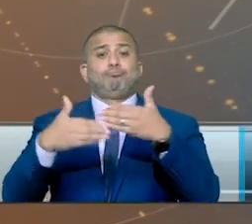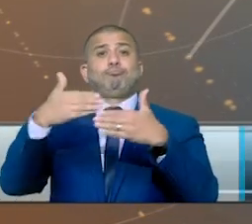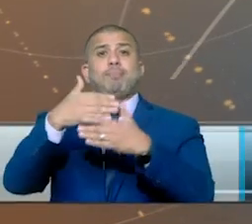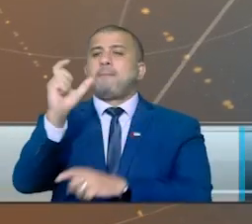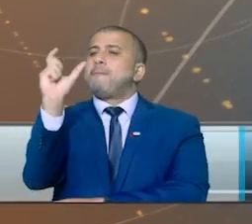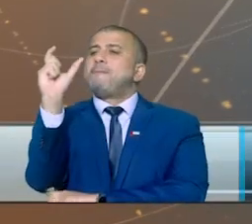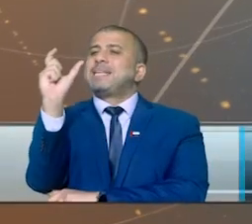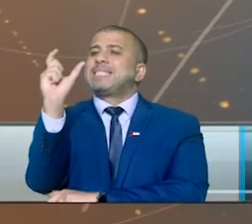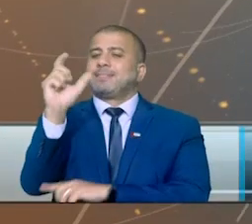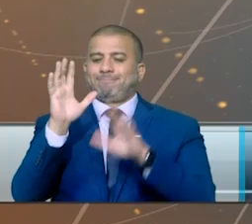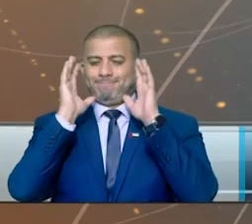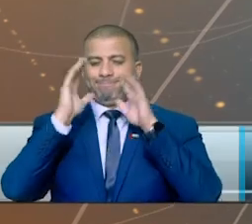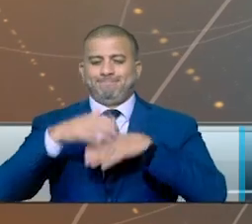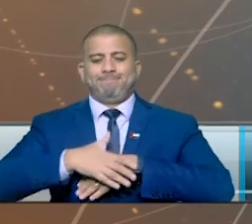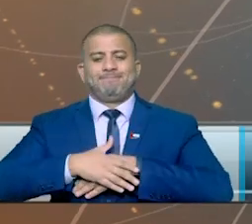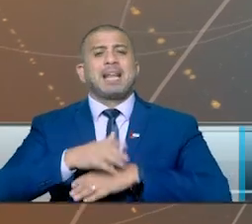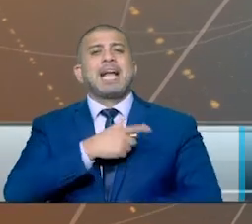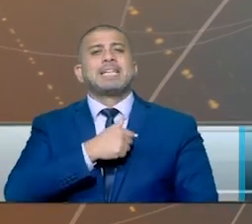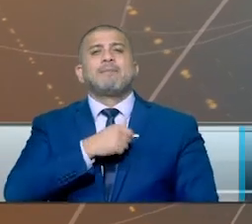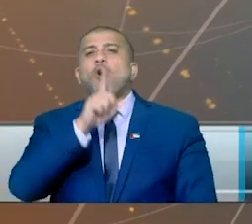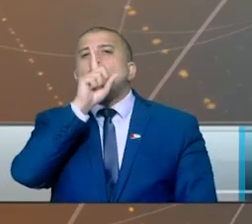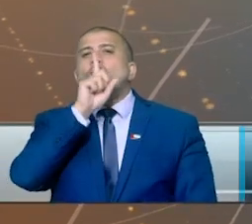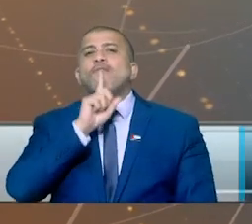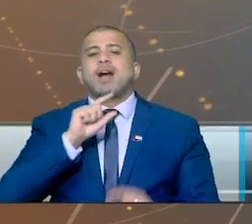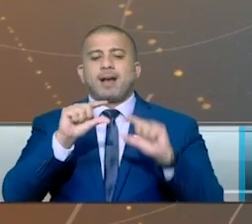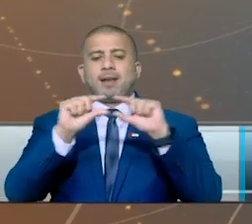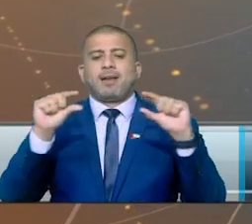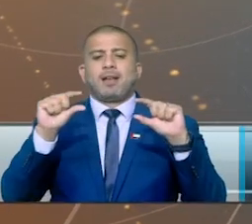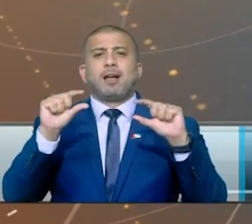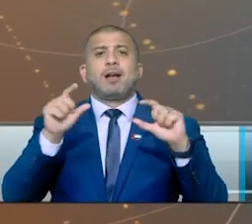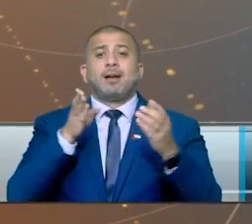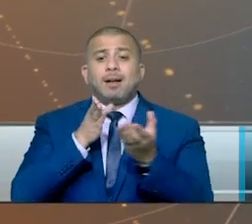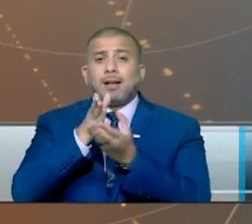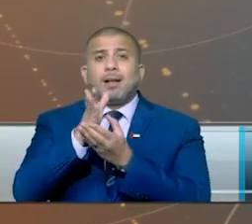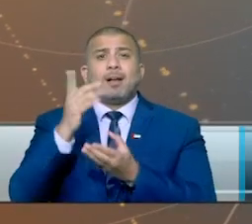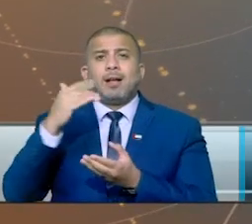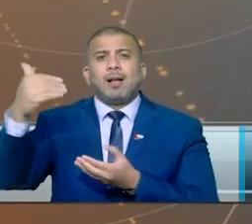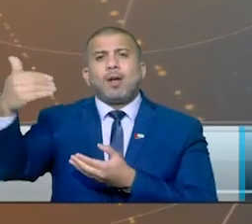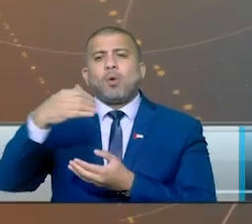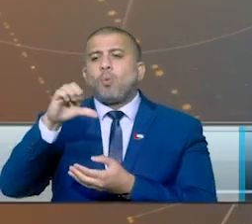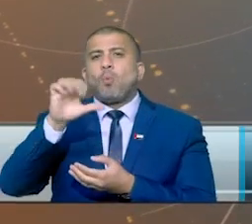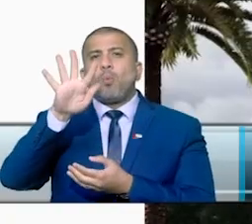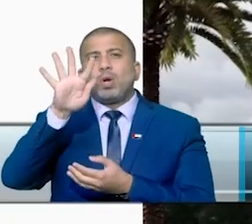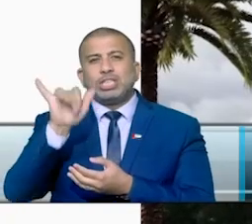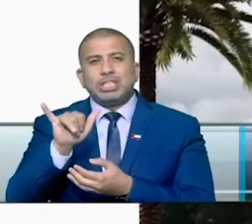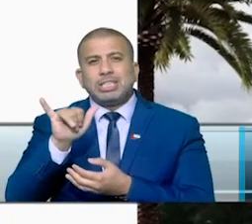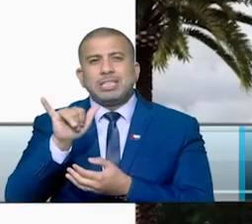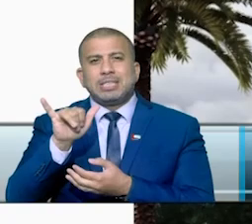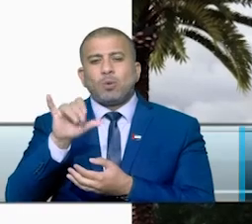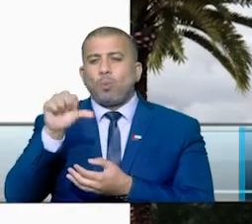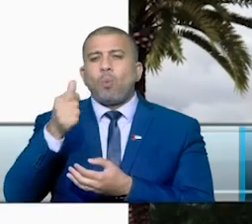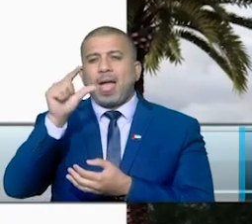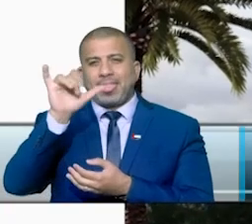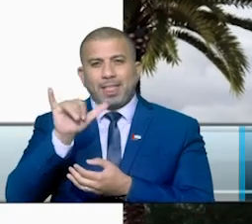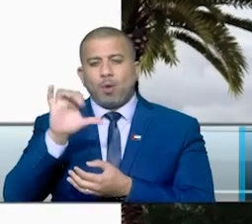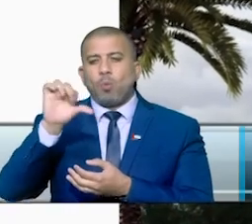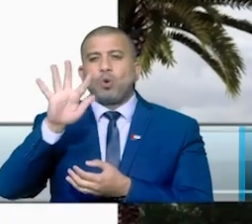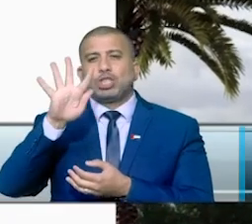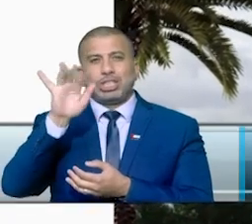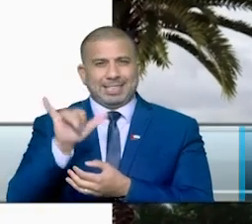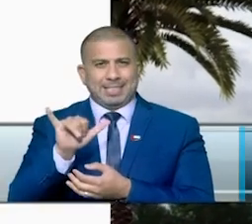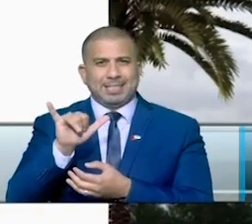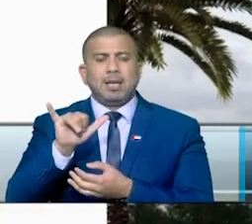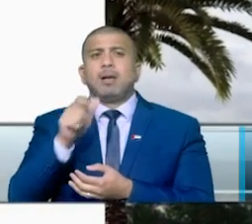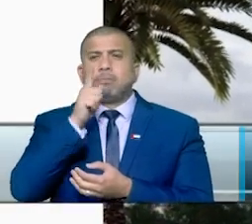تشييد مسجد يحمل اسم خرف كانان بمدخل المدينه من جهه وادي وشي وتم الاعلان عن ذلك في